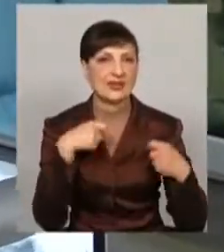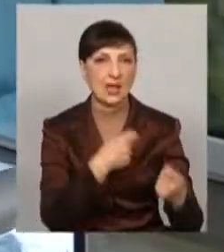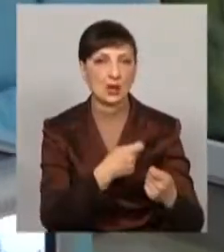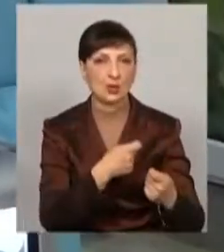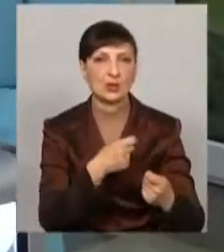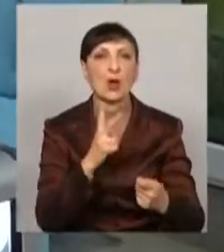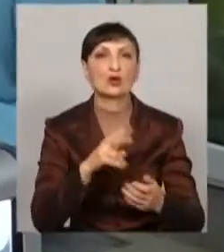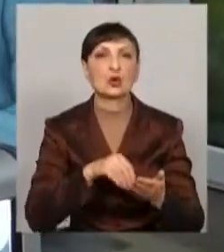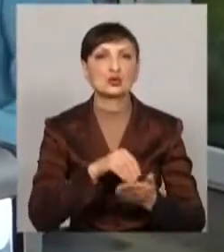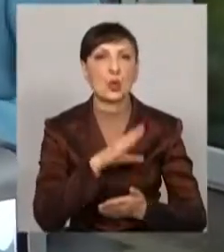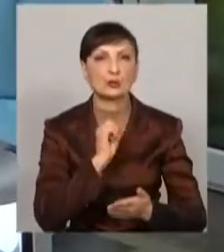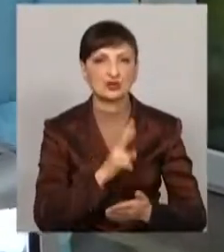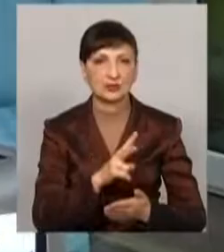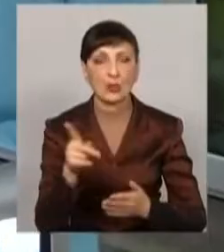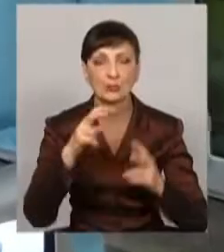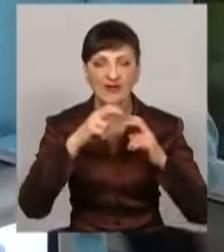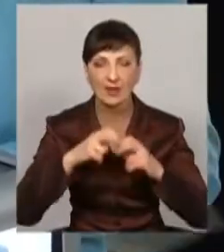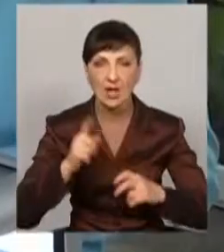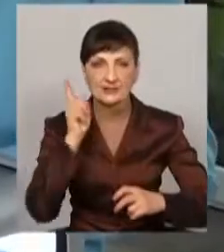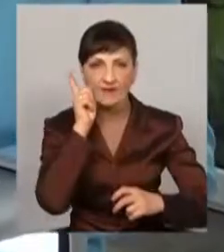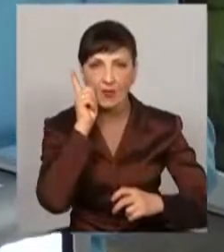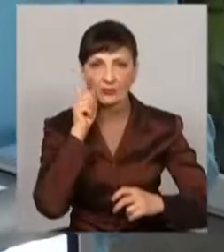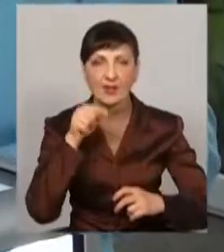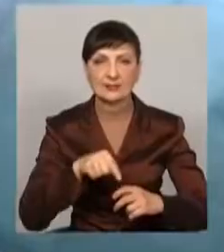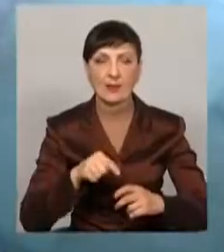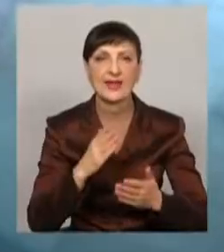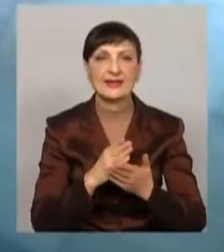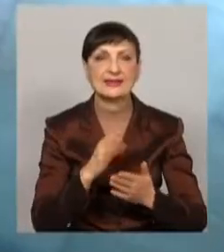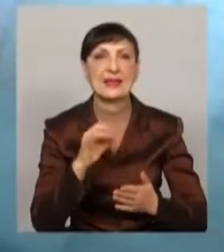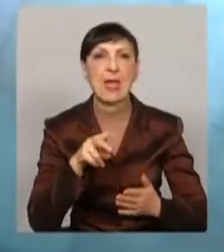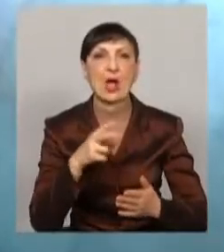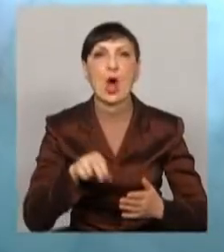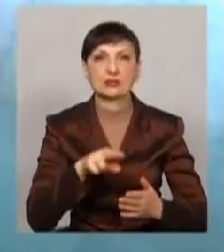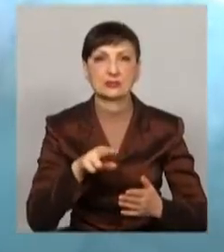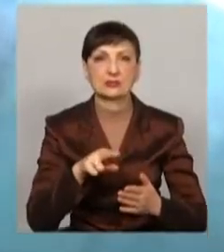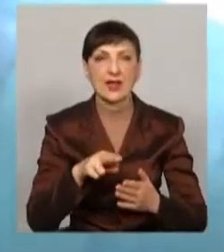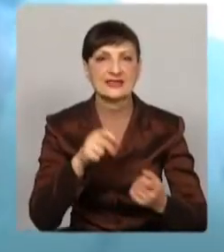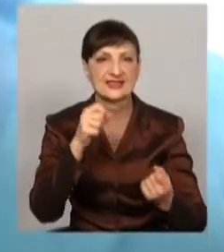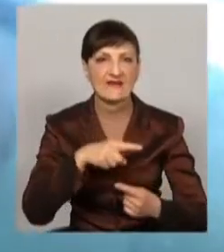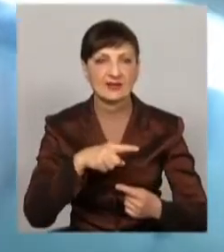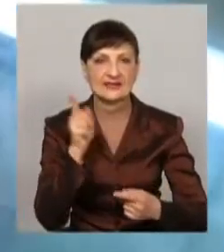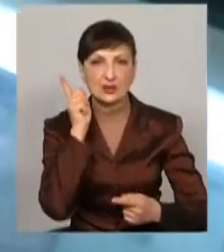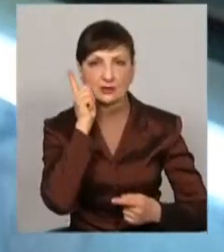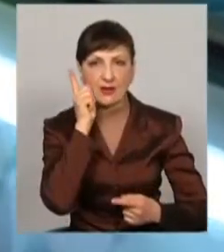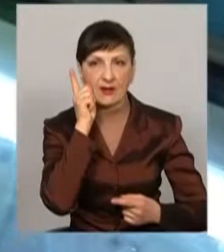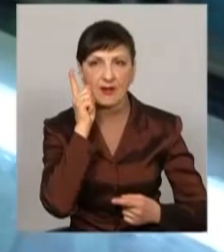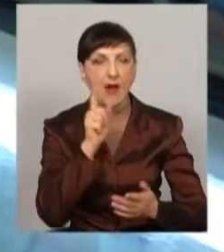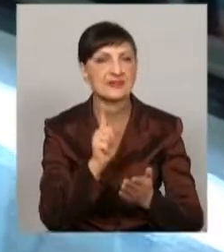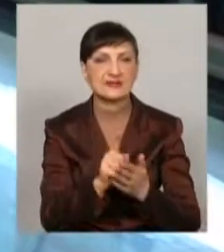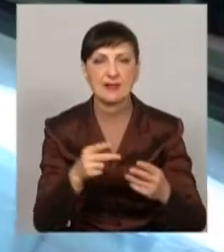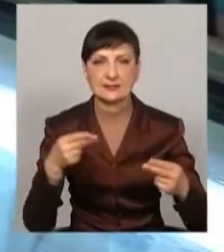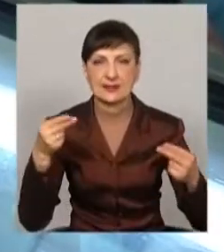потенциальному скупщику. Тот проверяет телефон на наличие IMEI-кода, также сверяет его с самим телефоном, то есть они в обязательном порядке